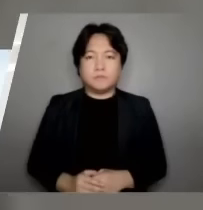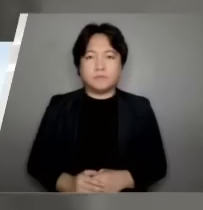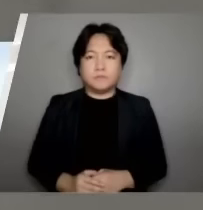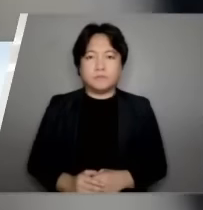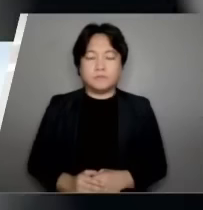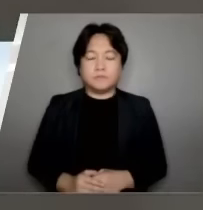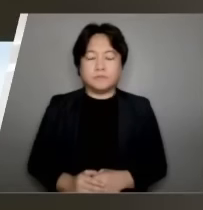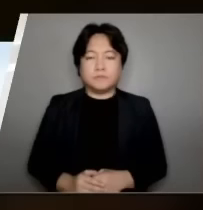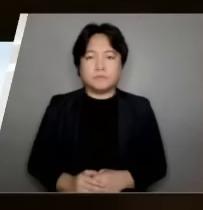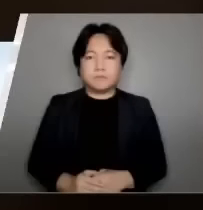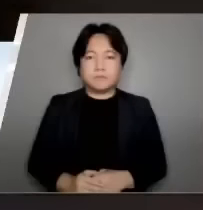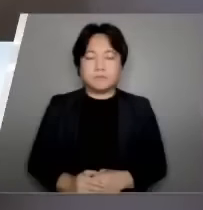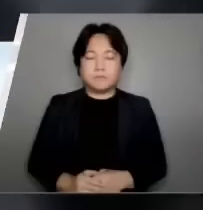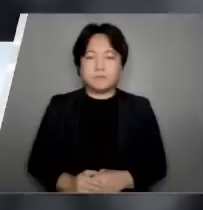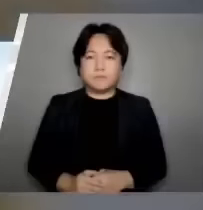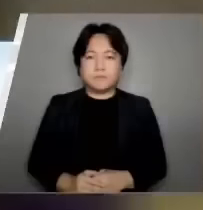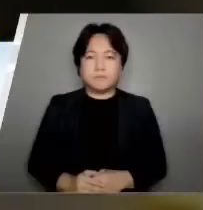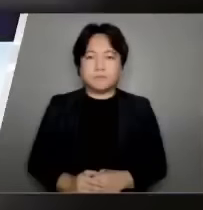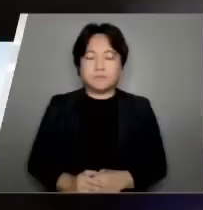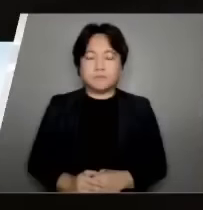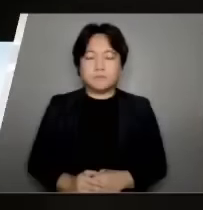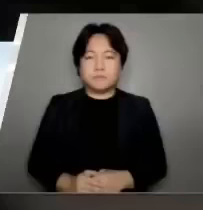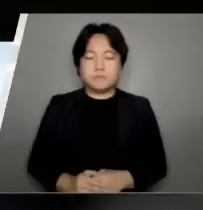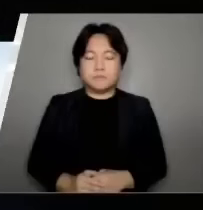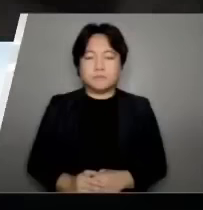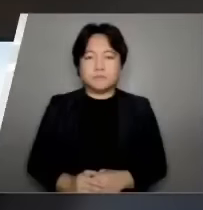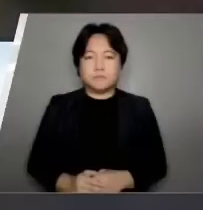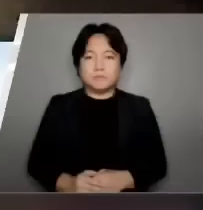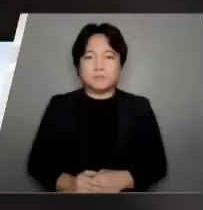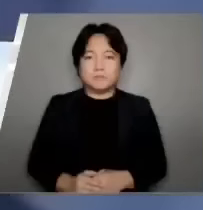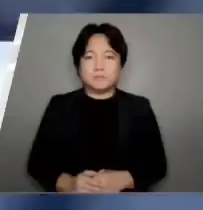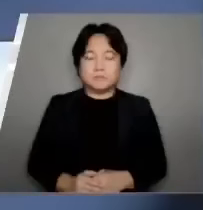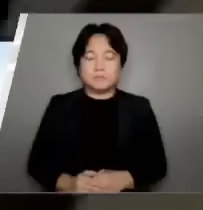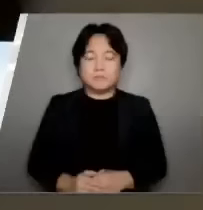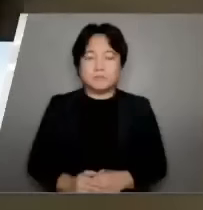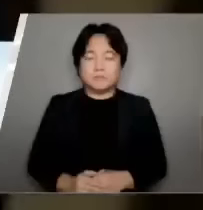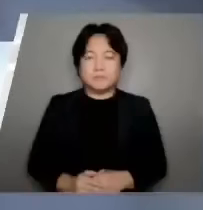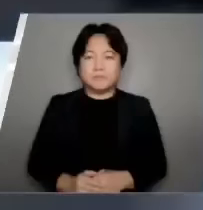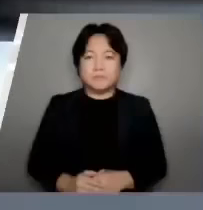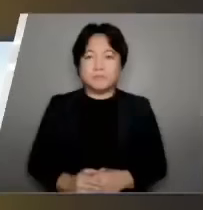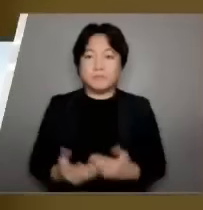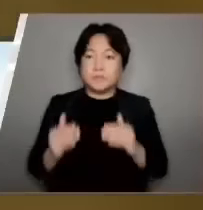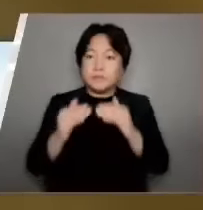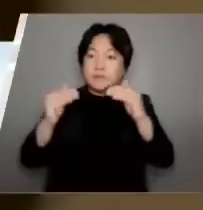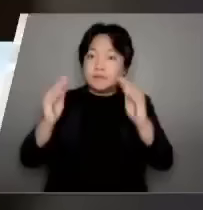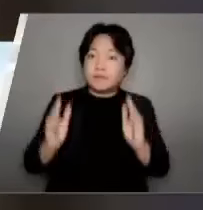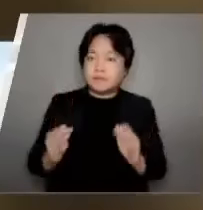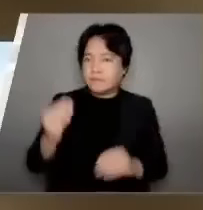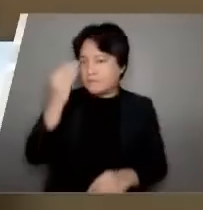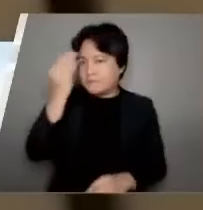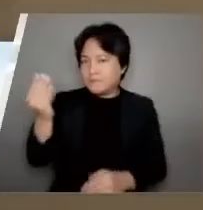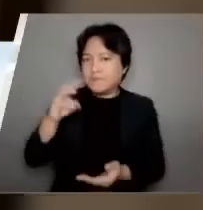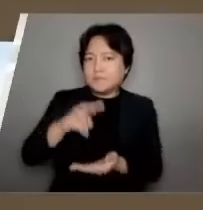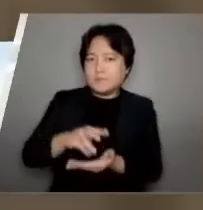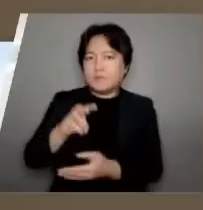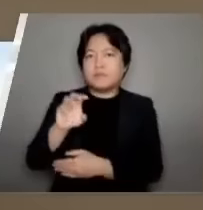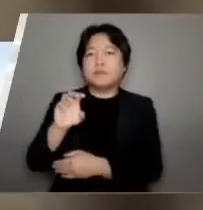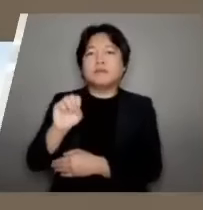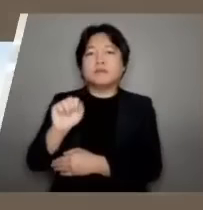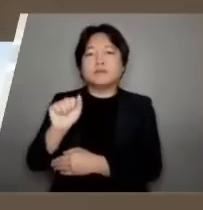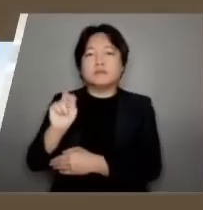Wala nga ako cellphone. Patay lang na cellphone. Sa bahay na ito sa San Jose del Monte, Bulacan, naatunton ang mga umano'y biktima